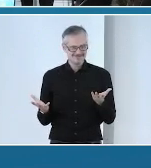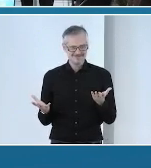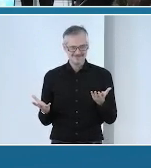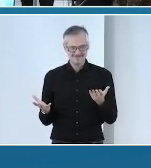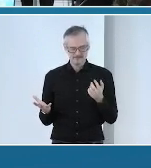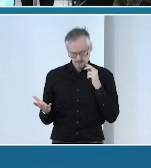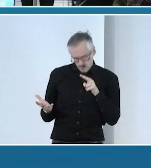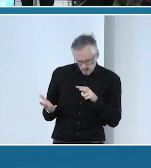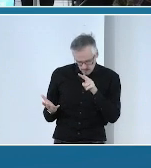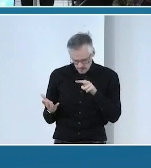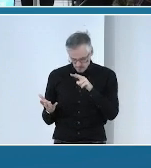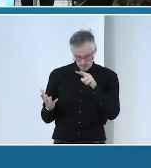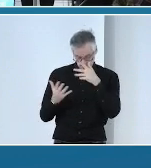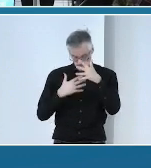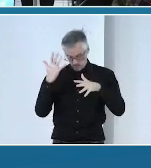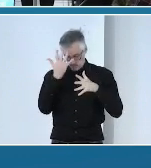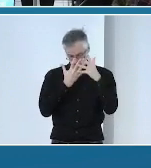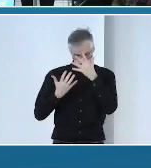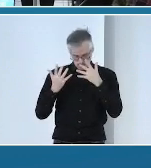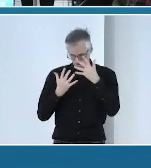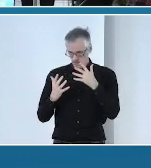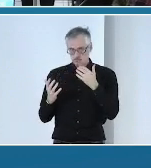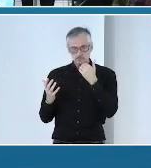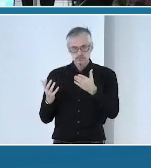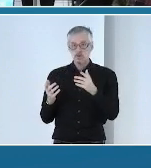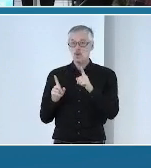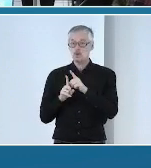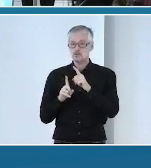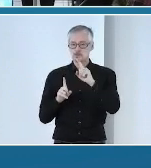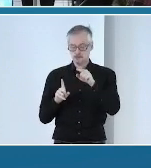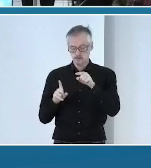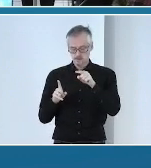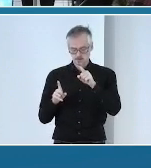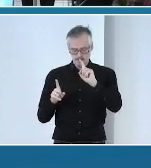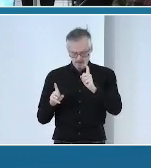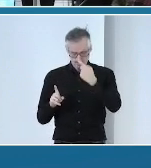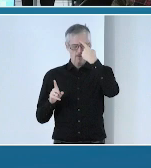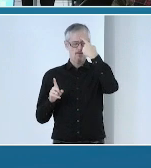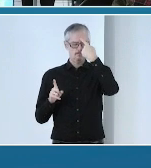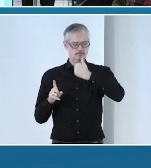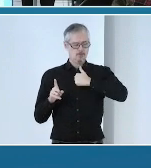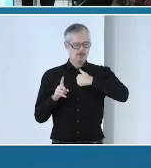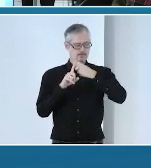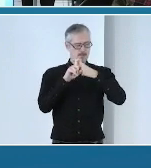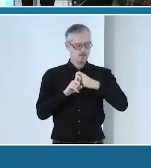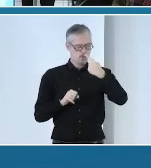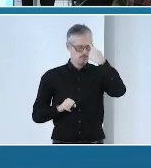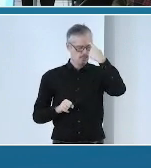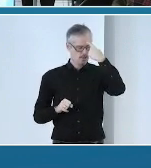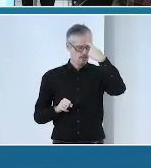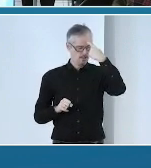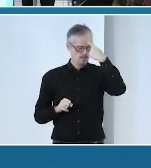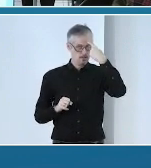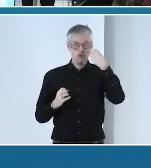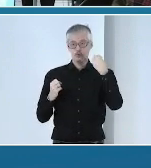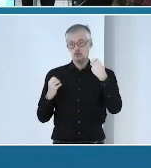ça se fait en grande partie spatialement. Et après, lorsqu'on mentalise les opérations, on les mentalise